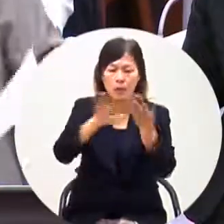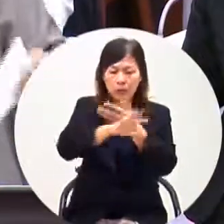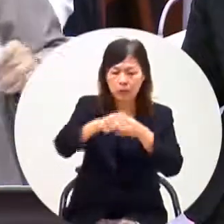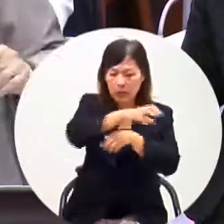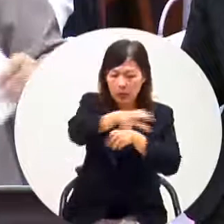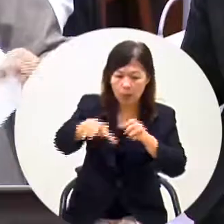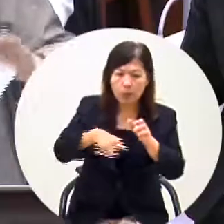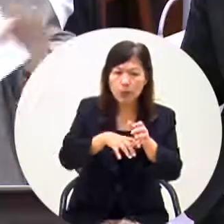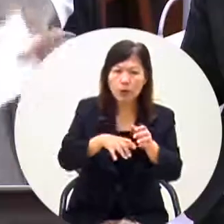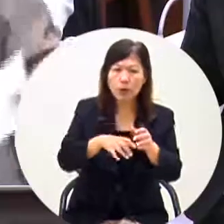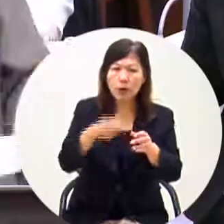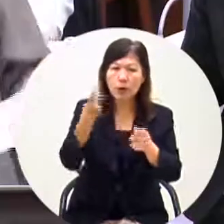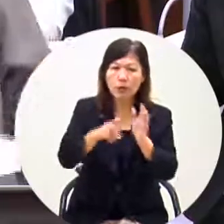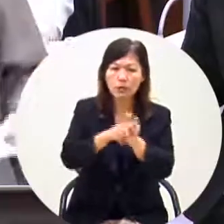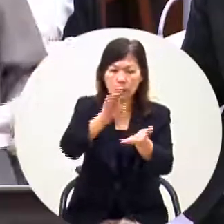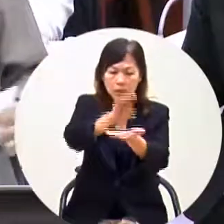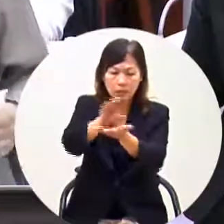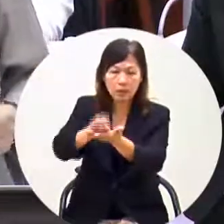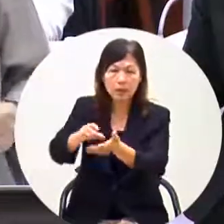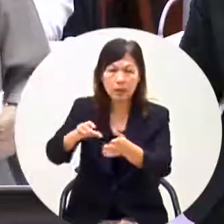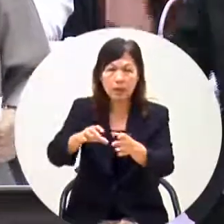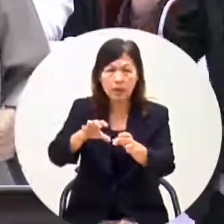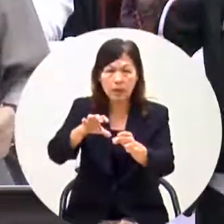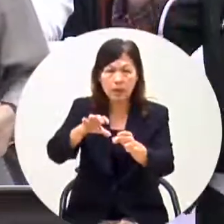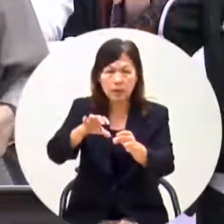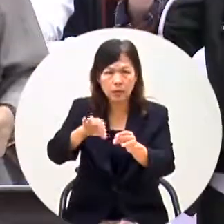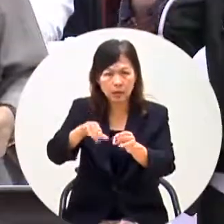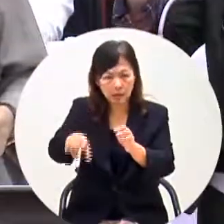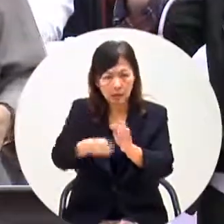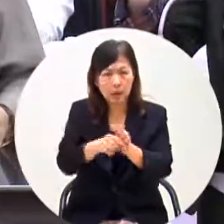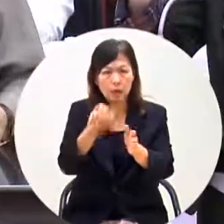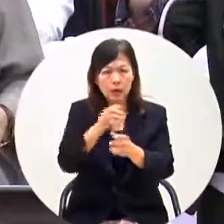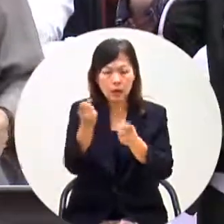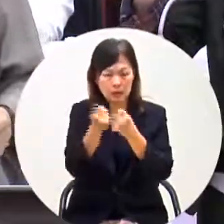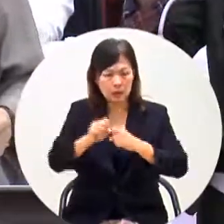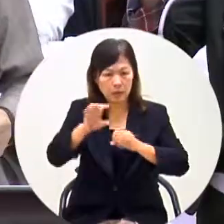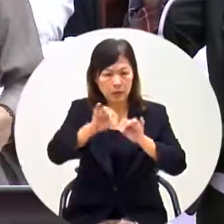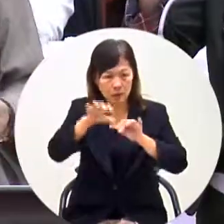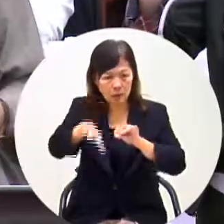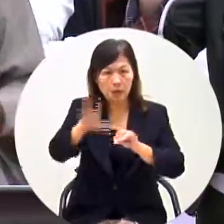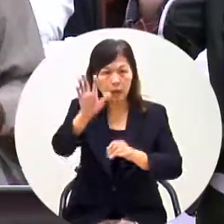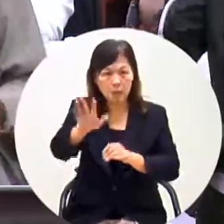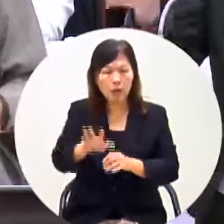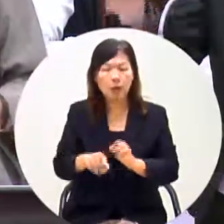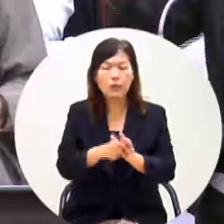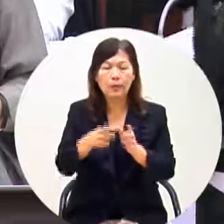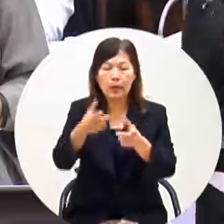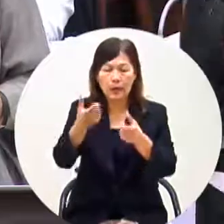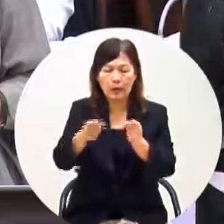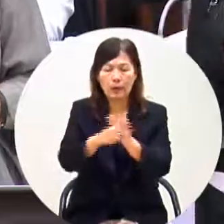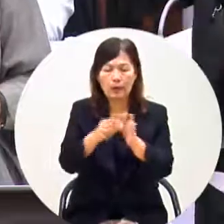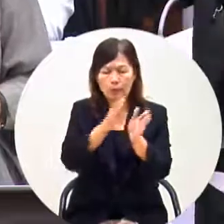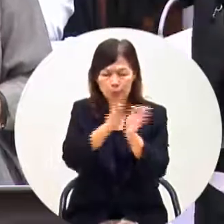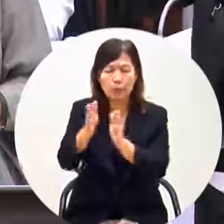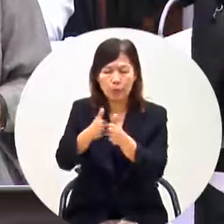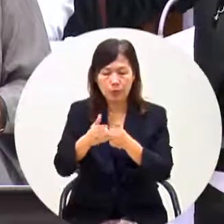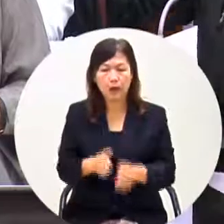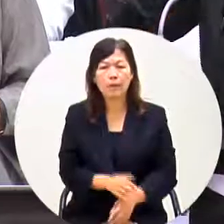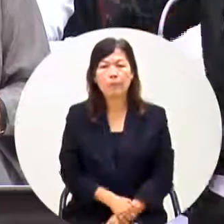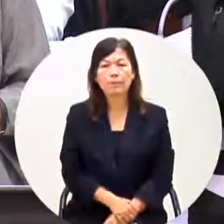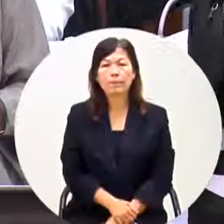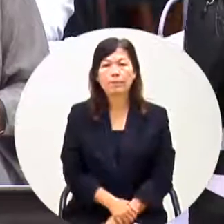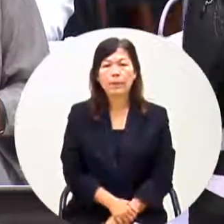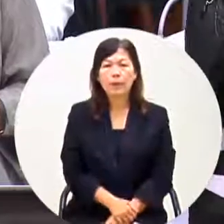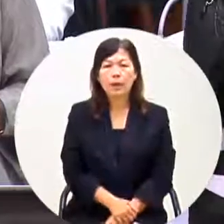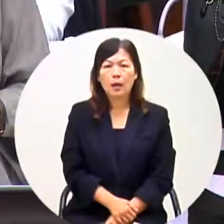场的一个这样的空地，我觉得这个部分我们应该要来处理。 局长啊，南子火车站头